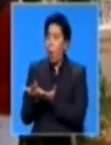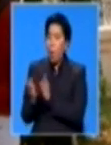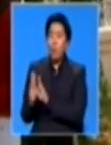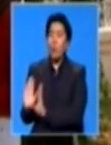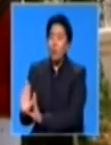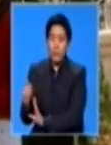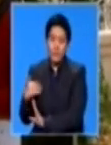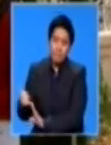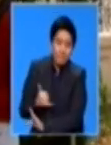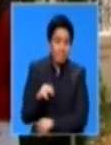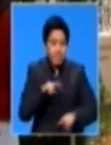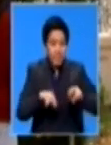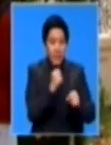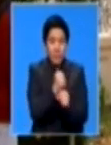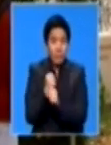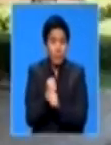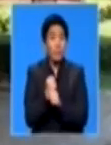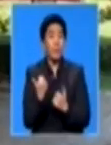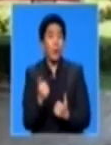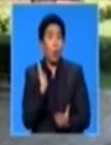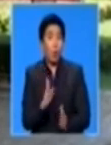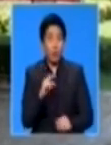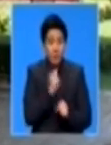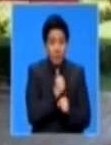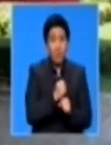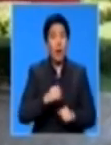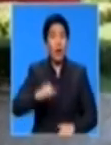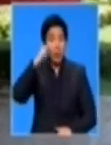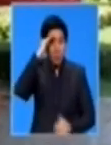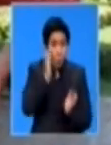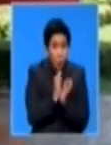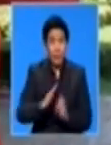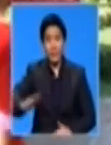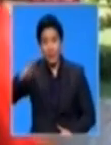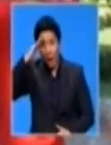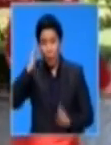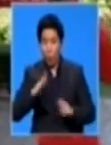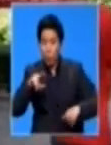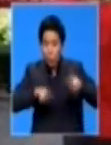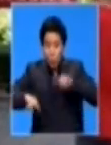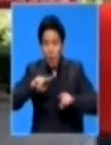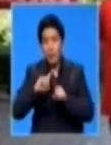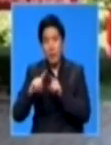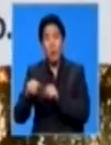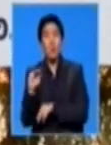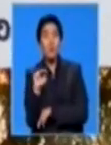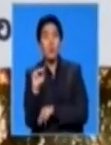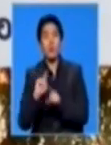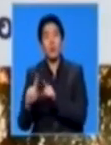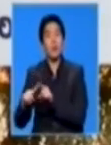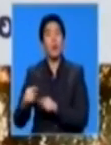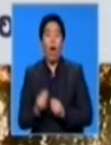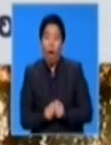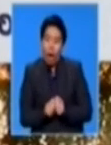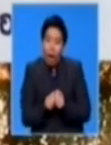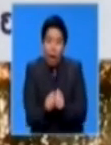านะครับตลอดเวลาที่ผ่านมานั้นส่วนใหญ่ทั้งฝ่ายปกครองพลเรือนตำรวจทหารมูลนิธิต่างๆนะครับเขาก็เสียสละเพื่อท่